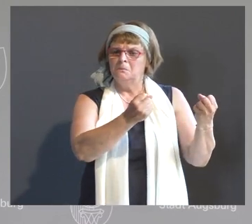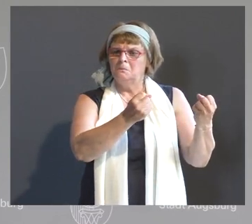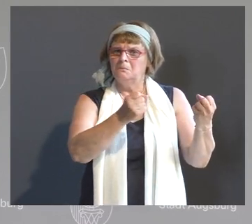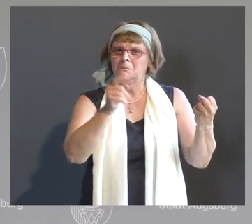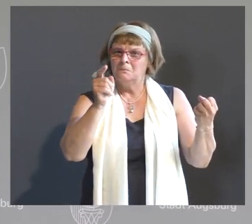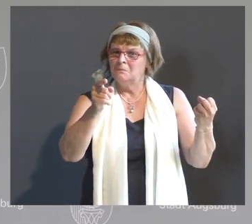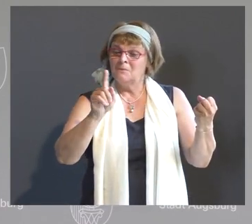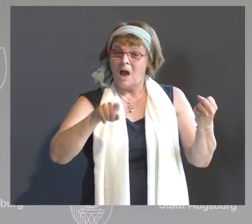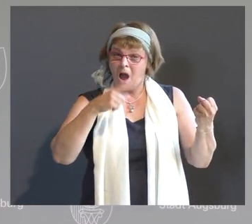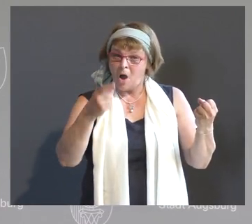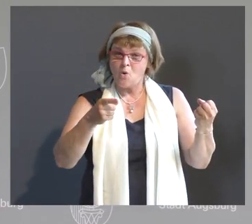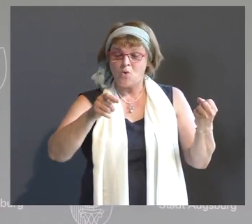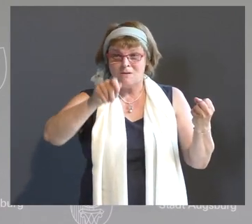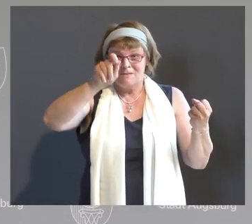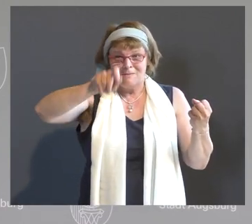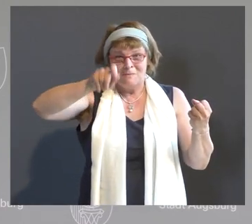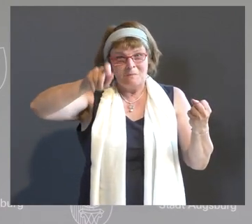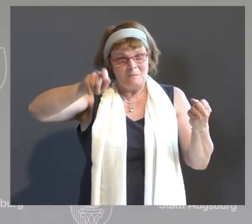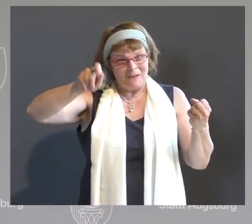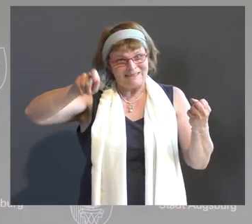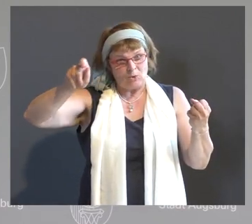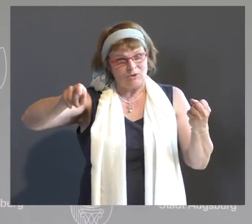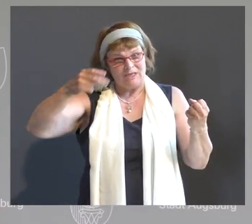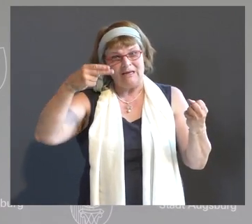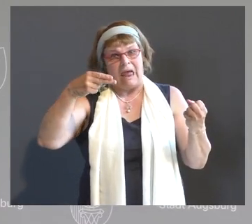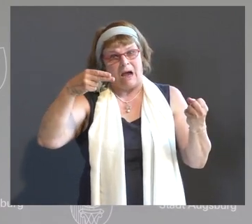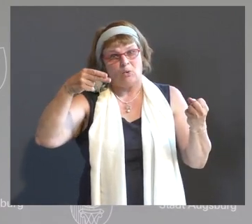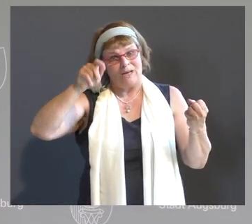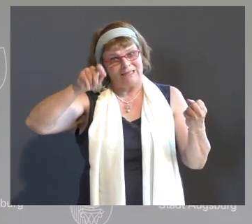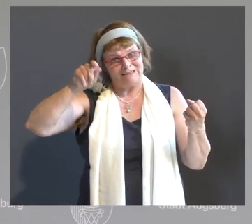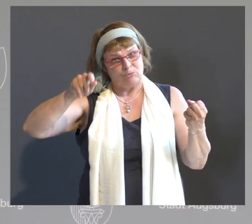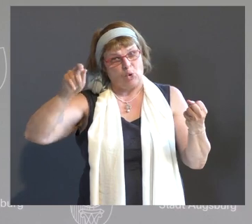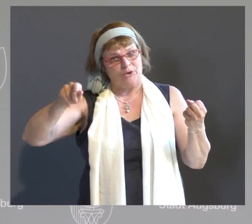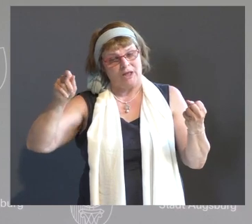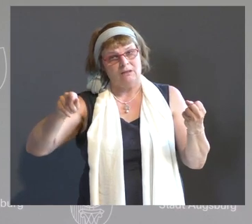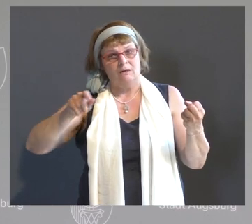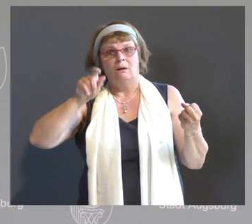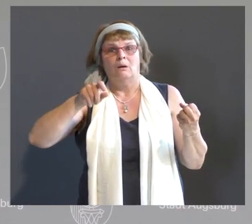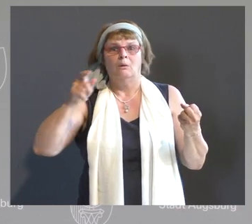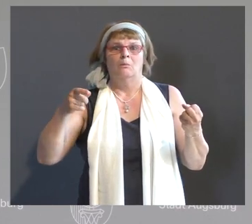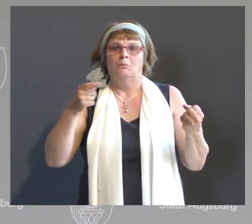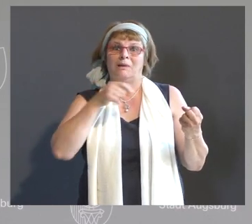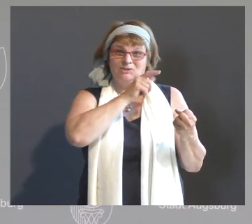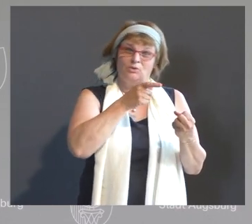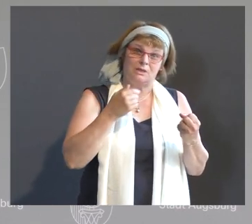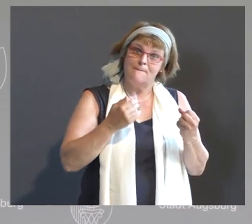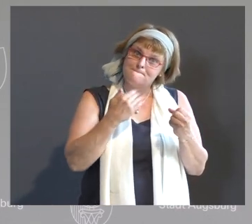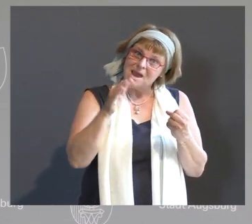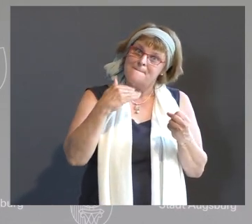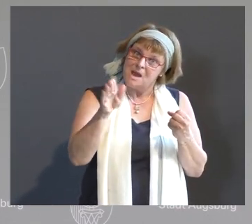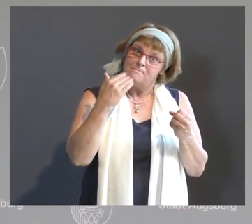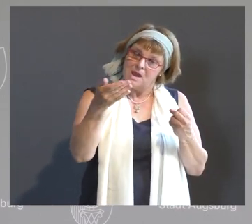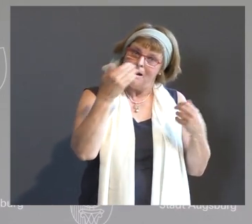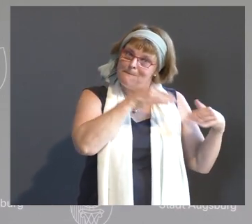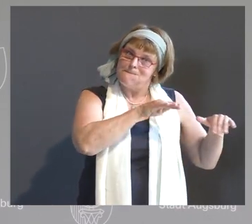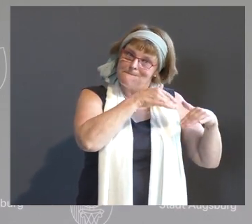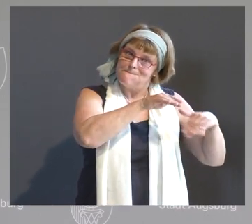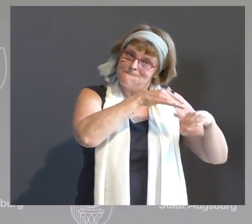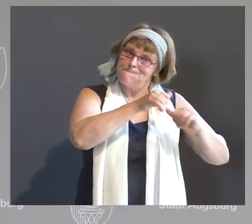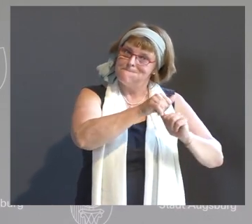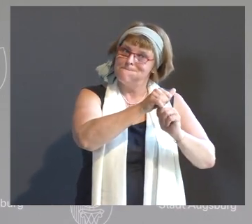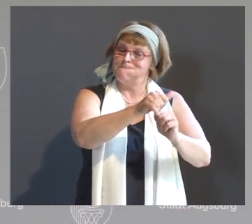ein Nachrücken aus dem Bereich Herkulesbrunnen von Personen in den Bereich Einwendungsbereich Katharinengasse nahe der polizeilichen